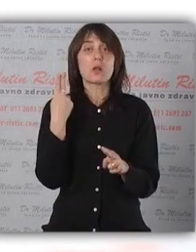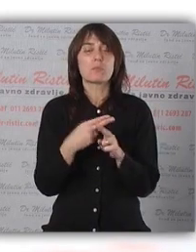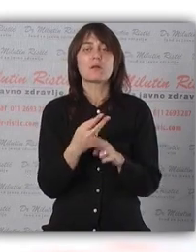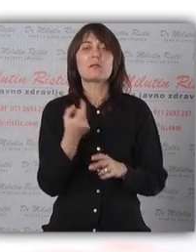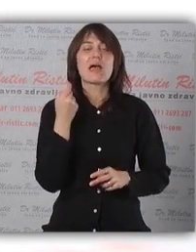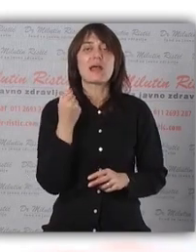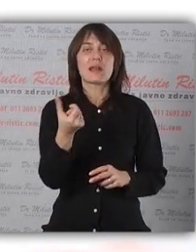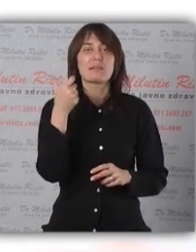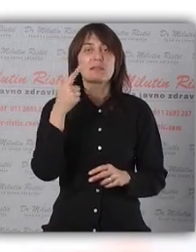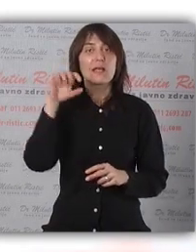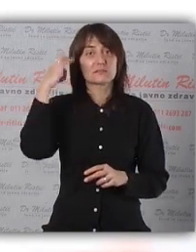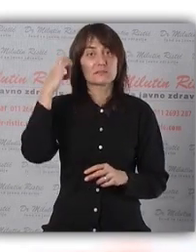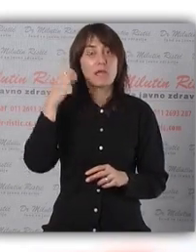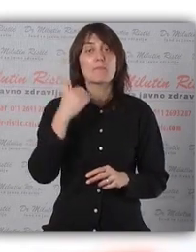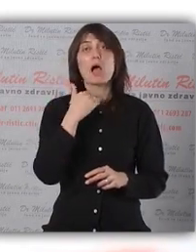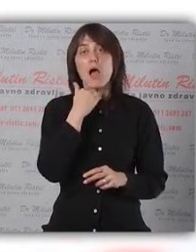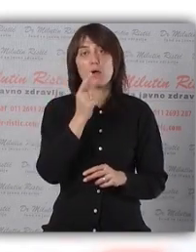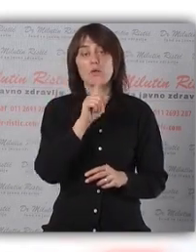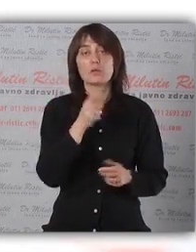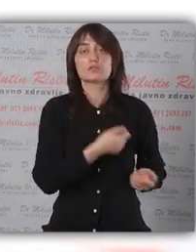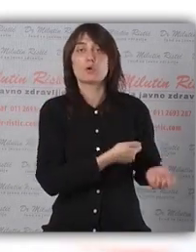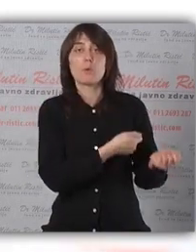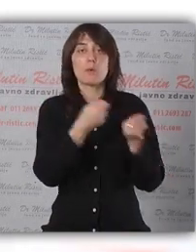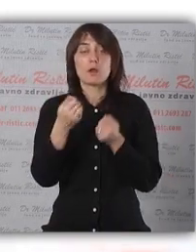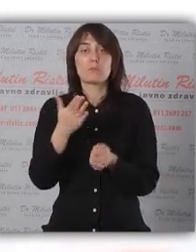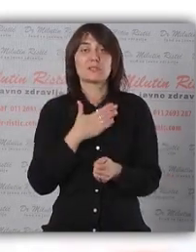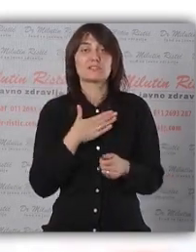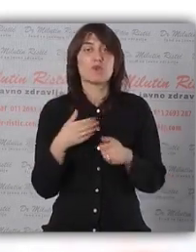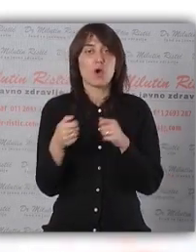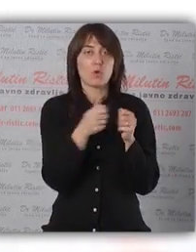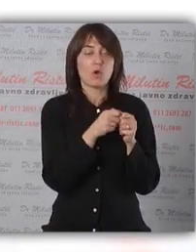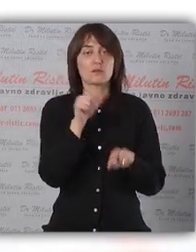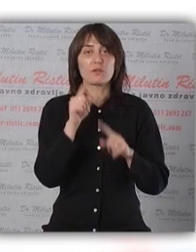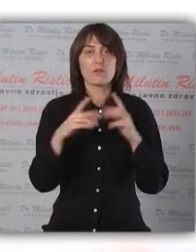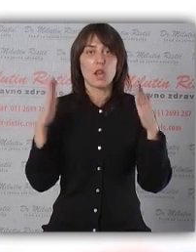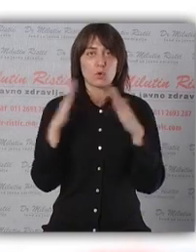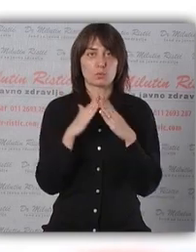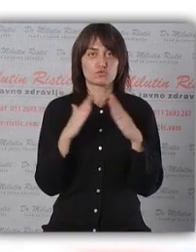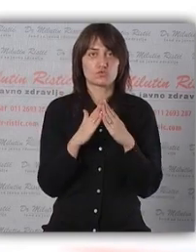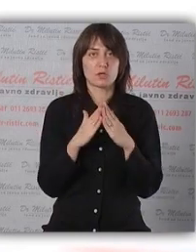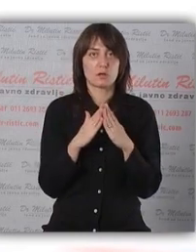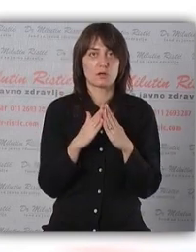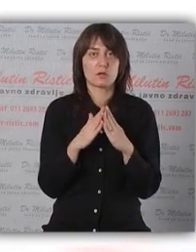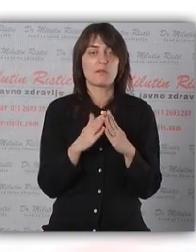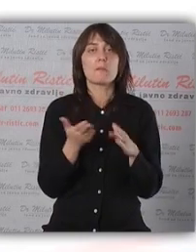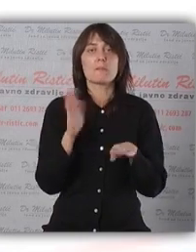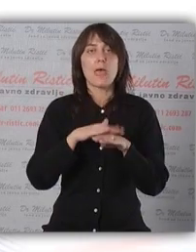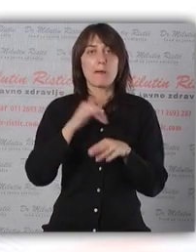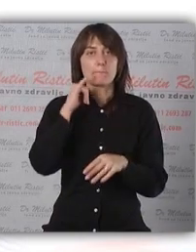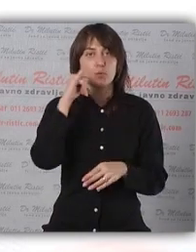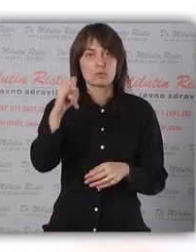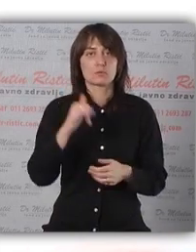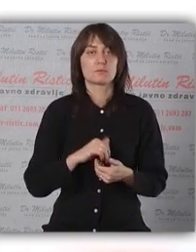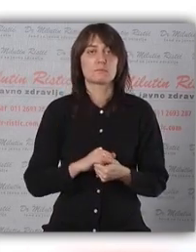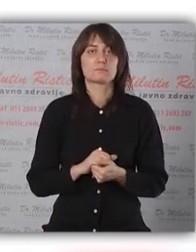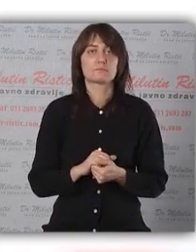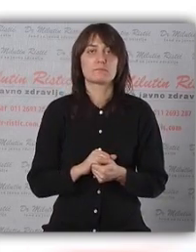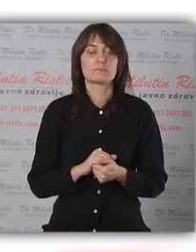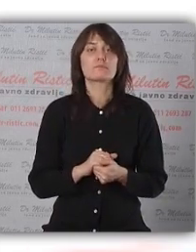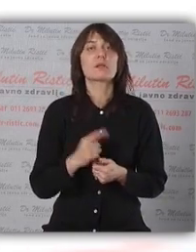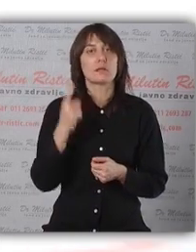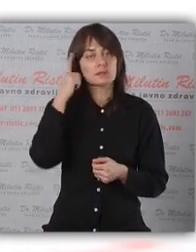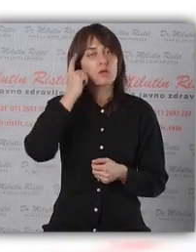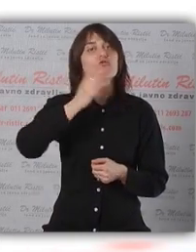ali neke ozbiljne bolesti su vrlo retke, sem ako ih nisu poneli svog kolektiva ili svoje kuće na